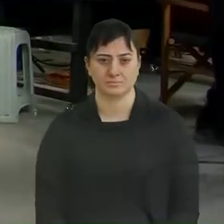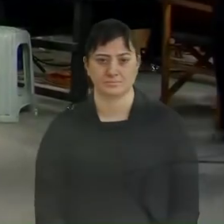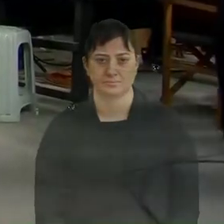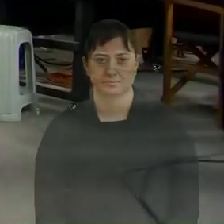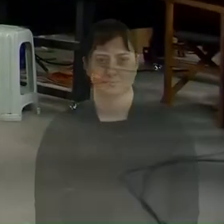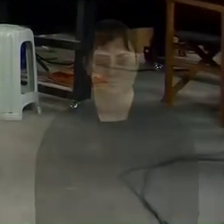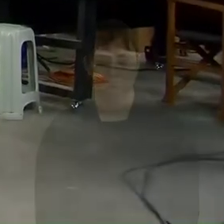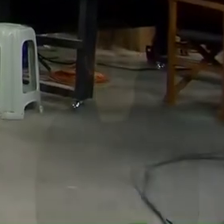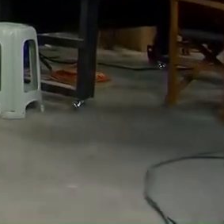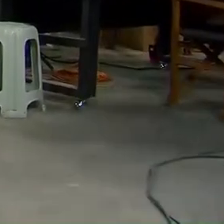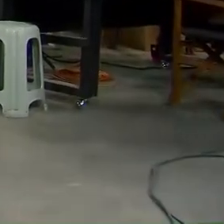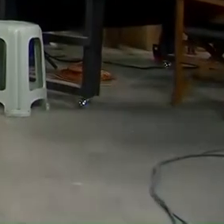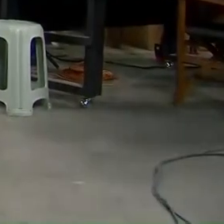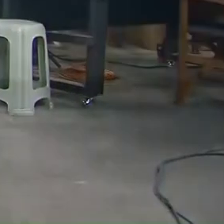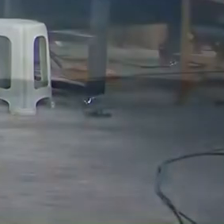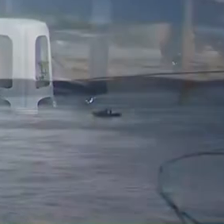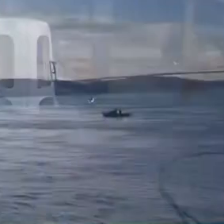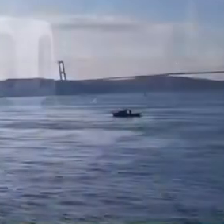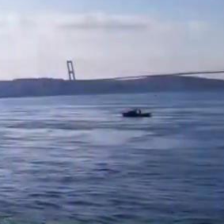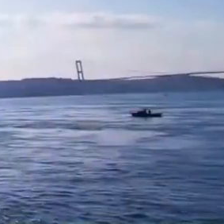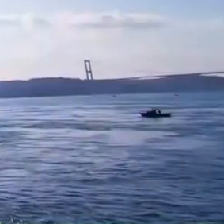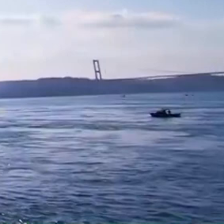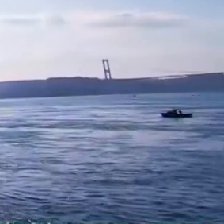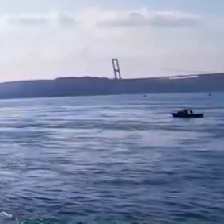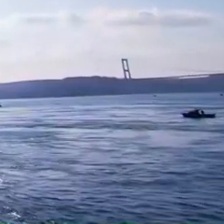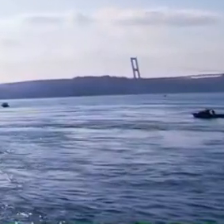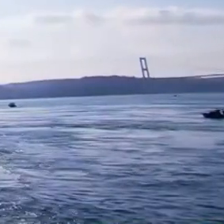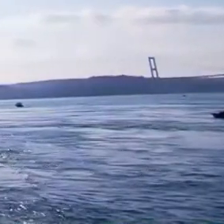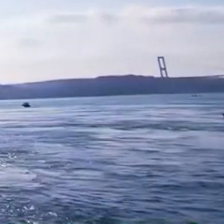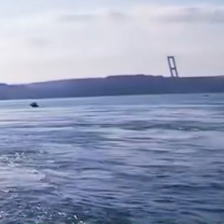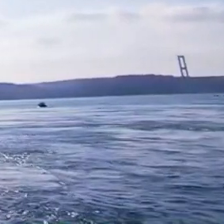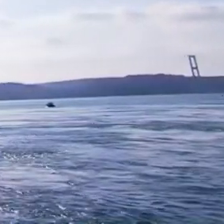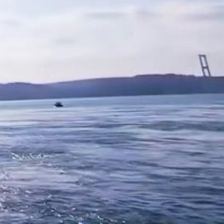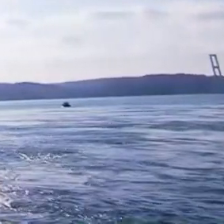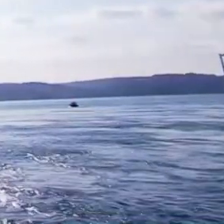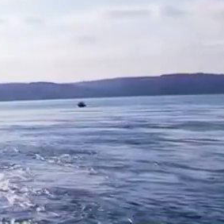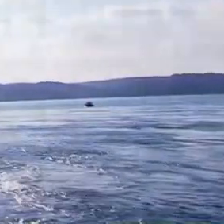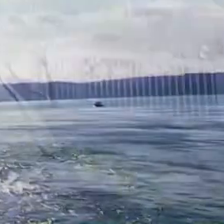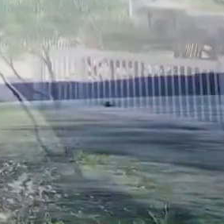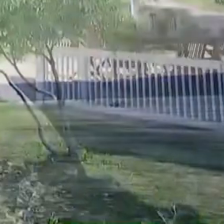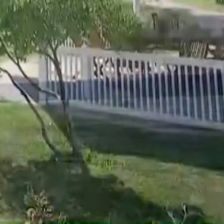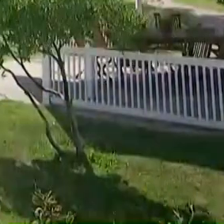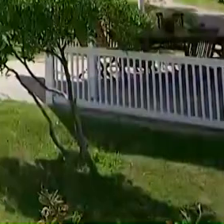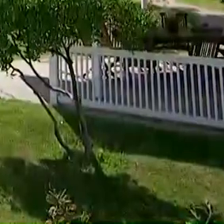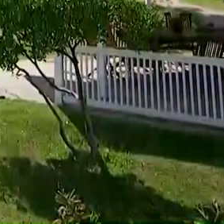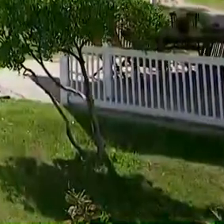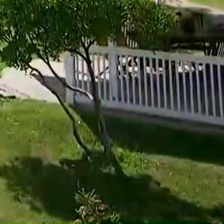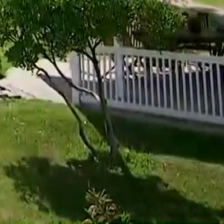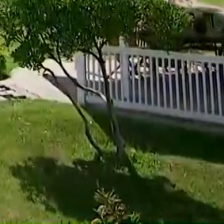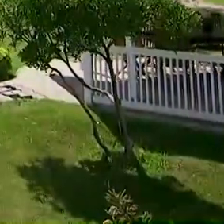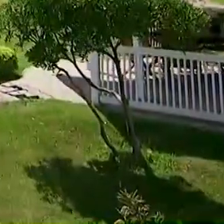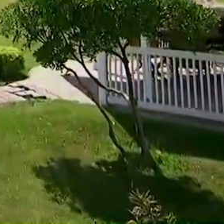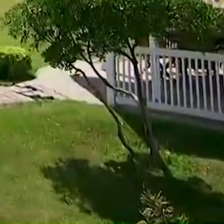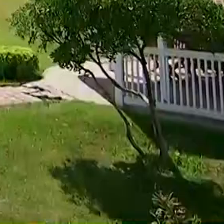Set görevlileri şaşkınlıkla arkalarından bakıyor. Güneşin yansımasıyla ışıl ışıl parlayan boğaz. Villanın yeşillikler